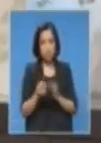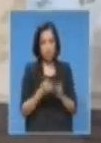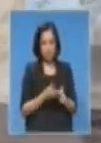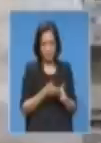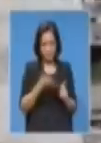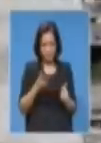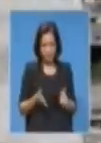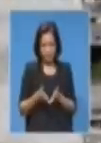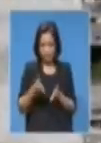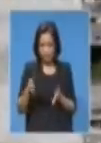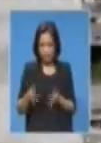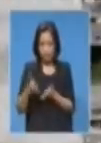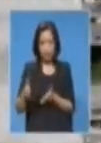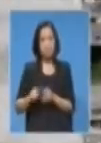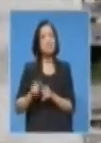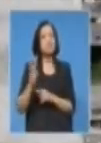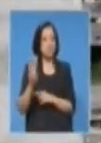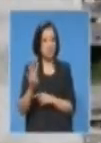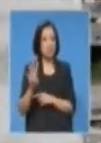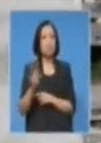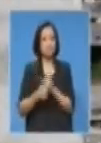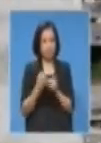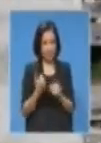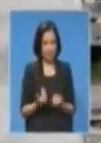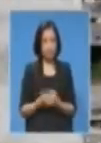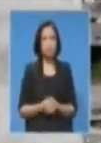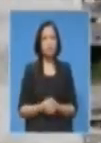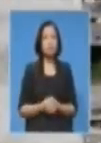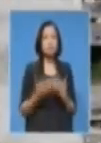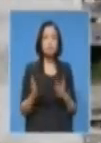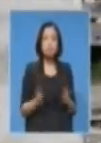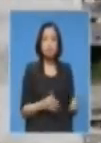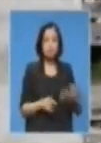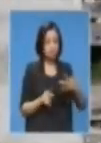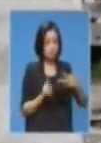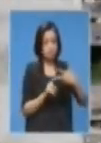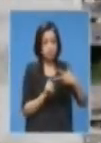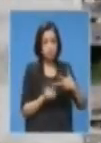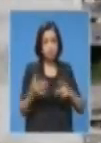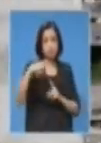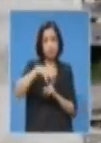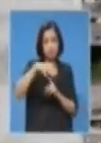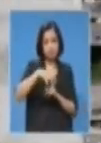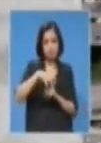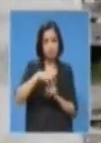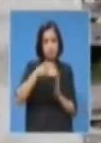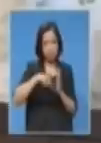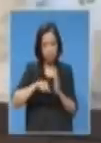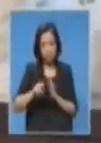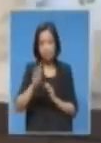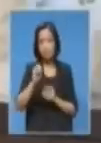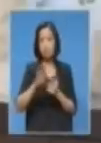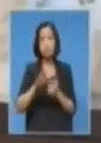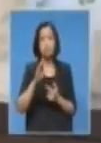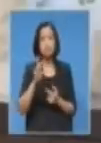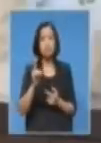4ของปีนี้นะครับอีกเส้นนึงก็คือมอเตอร์เวย์ระหว่างพัทยามาบตาพุดนะครับถ้า พี่น้องประชาชนเดินทางไปทางภา